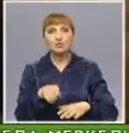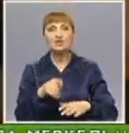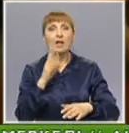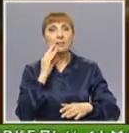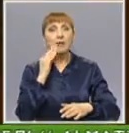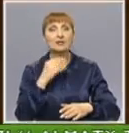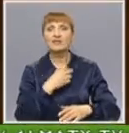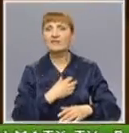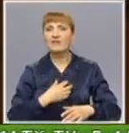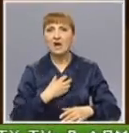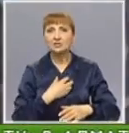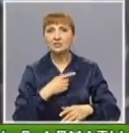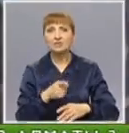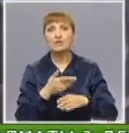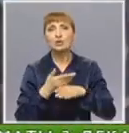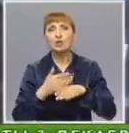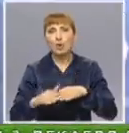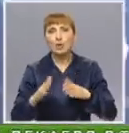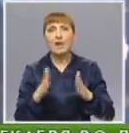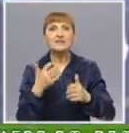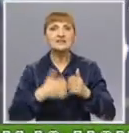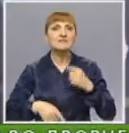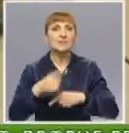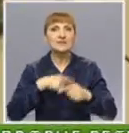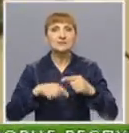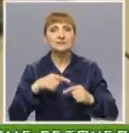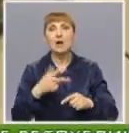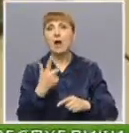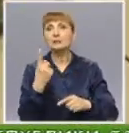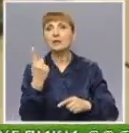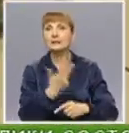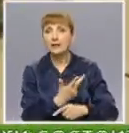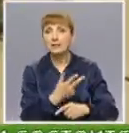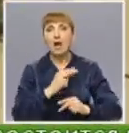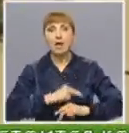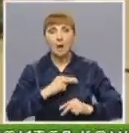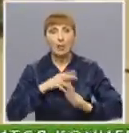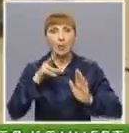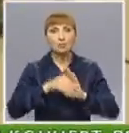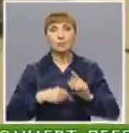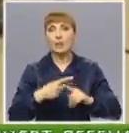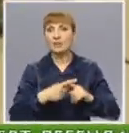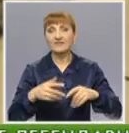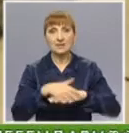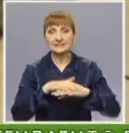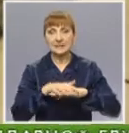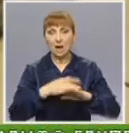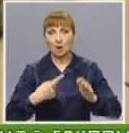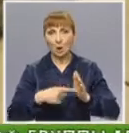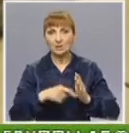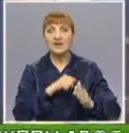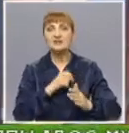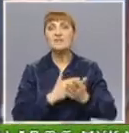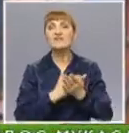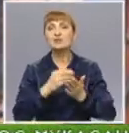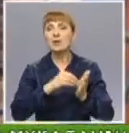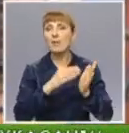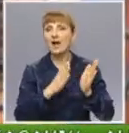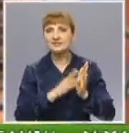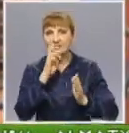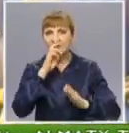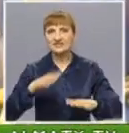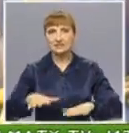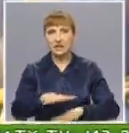имеет особое значение. Его доля в масштабе страны составляет треть, а работают в этой сфере половина населения города. Это самый высокий показатель в